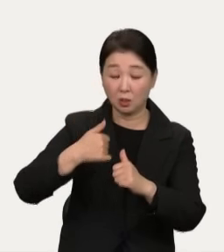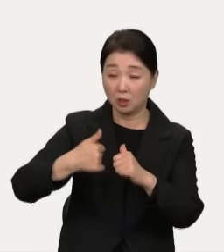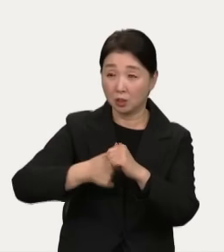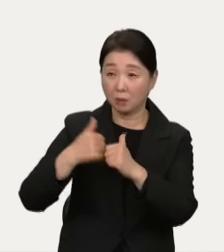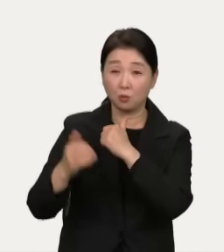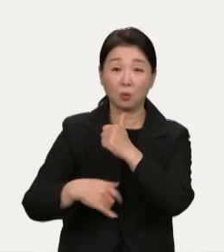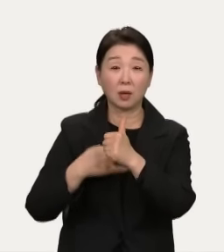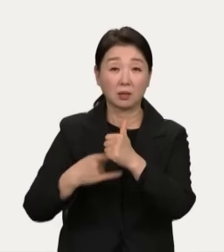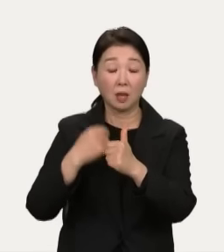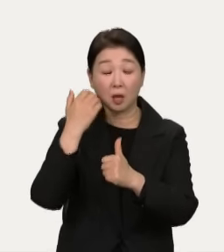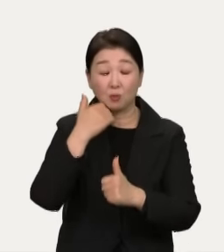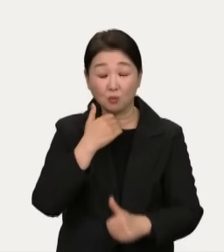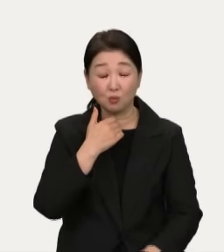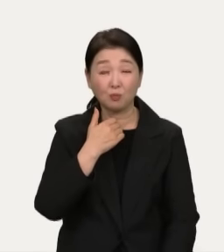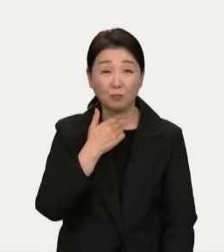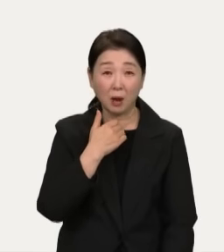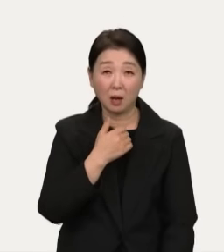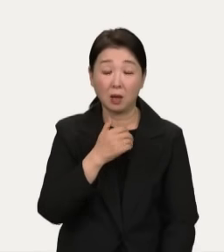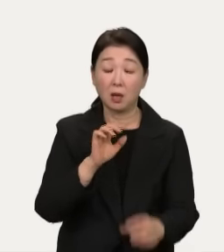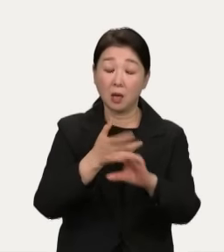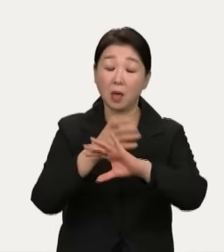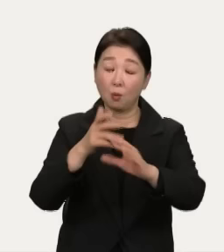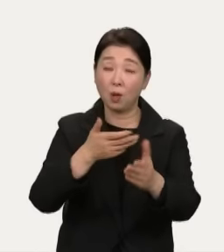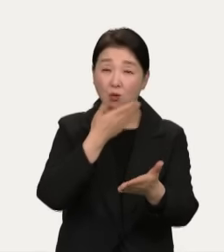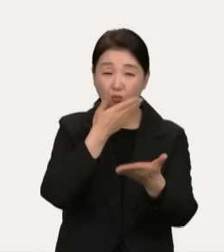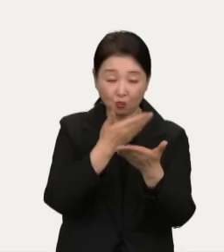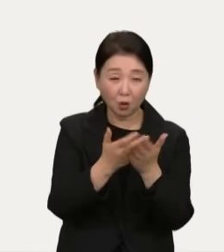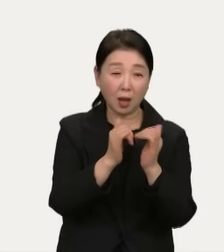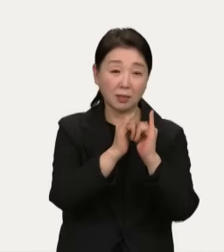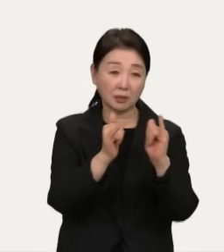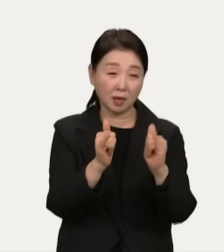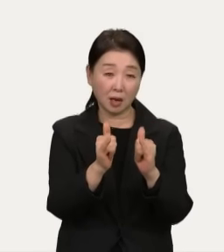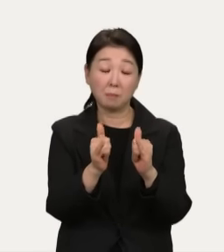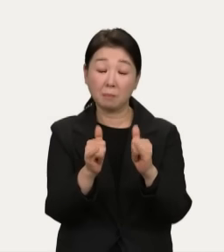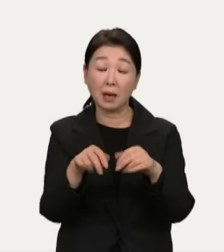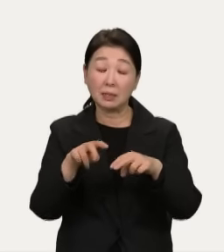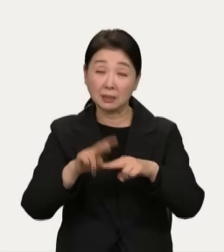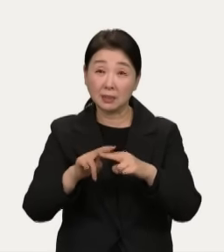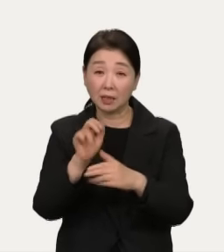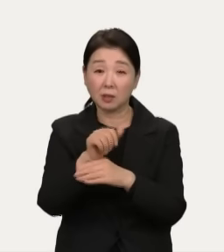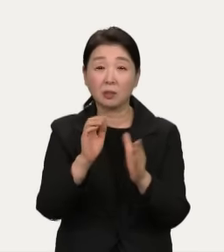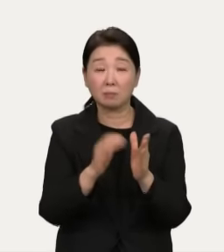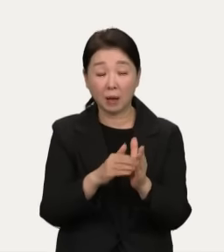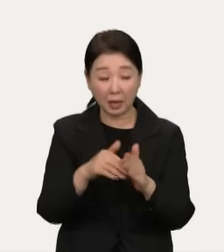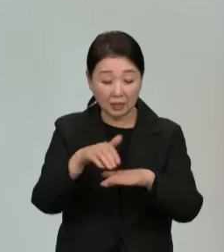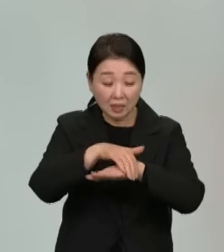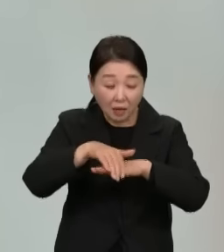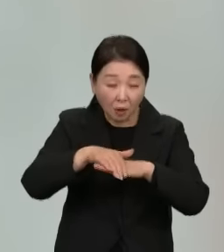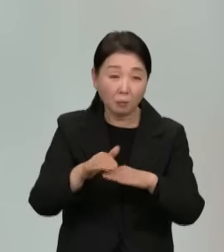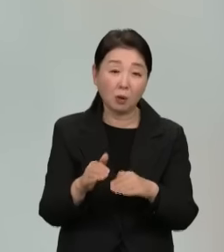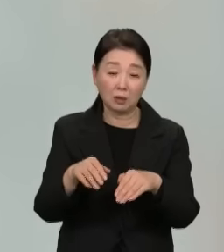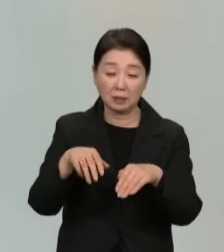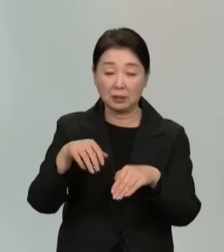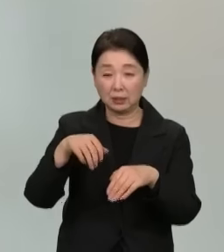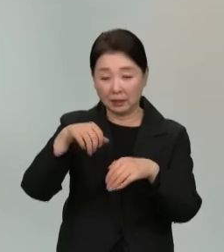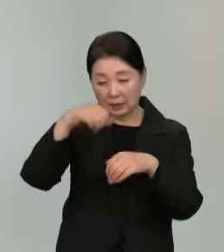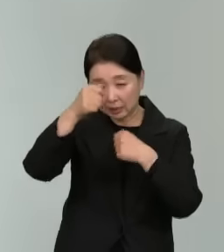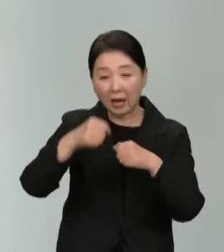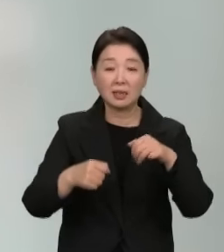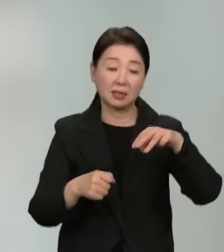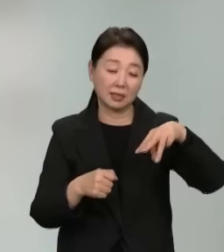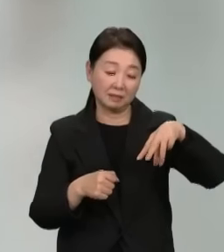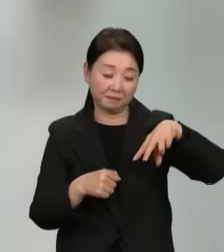자문회의에서 해외 귀빈용 의자 제작을 결정한 적이 있다며 설계도상 다리가 3개인 의자였다고 했습니다. 행사 이후